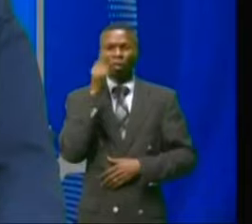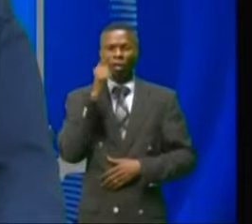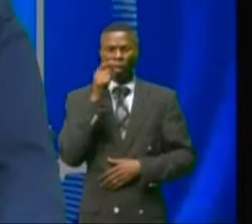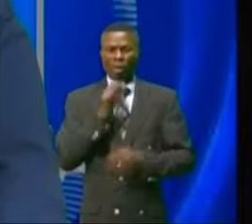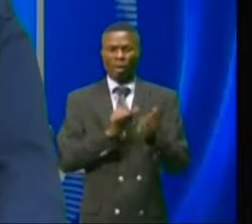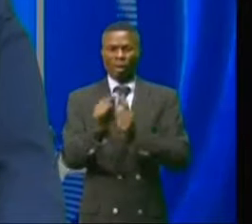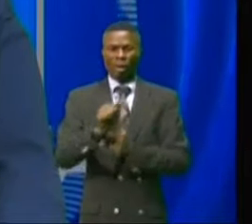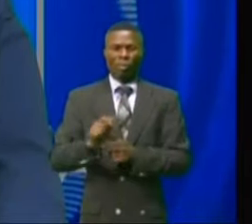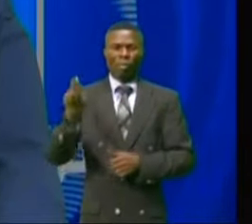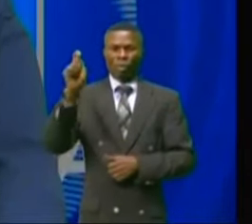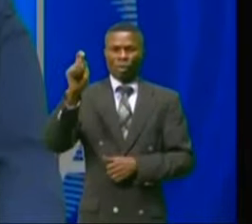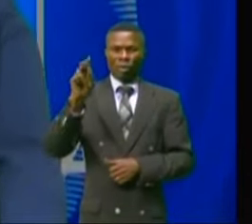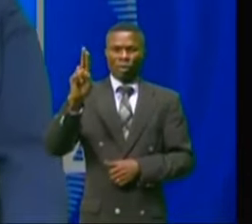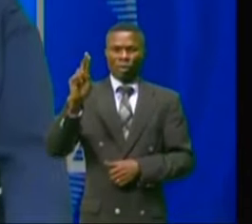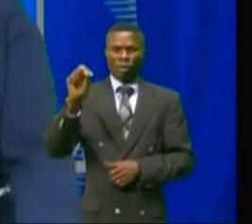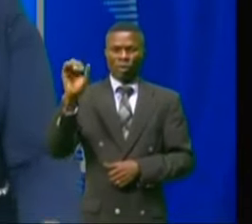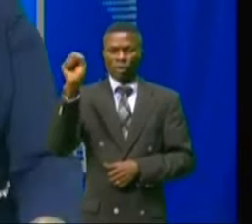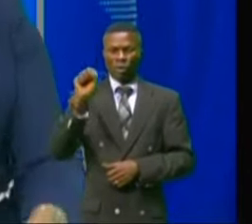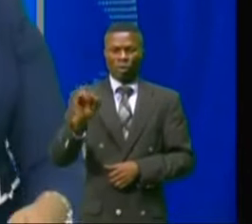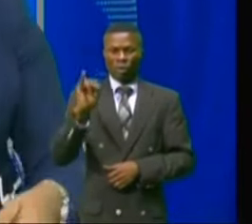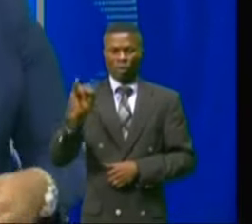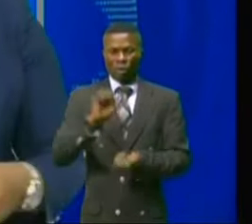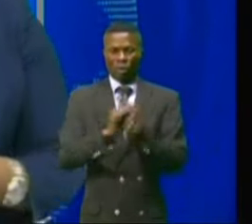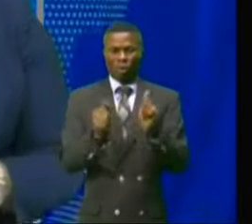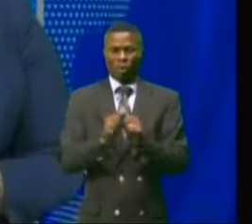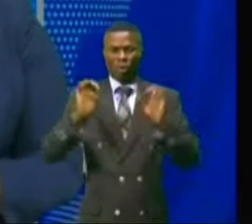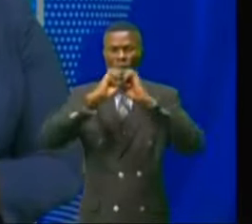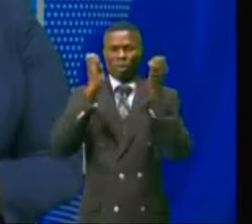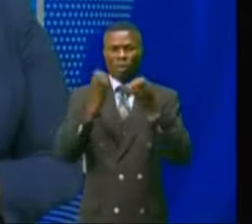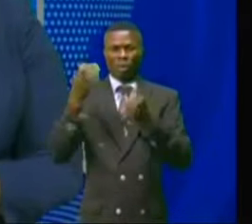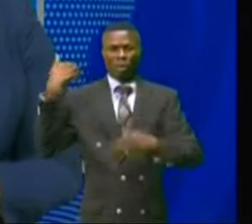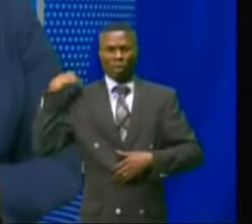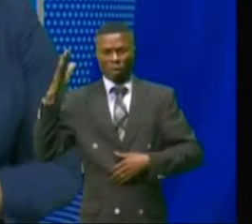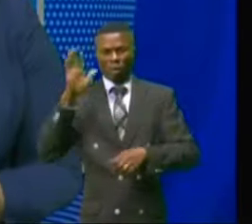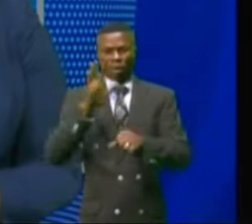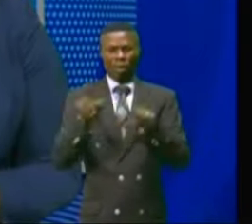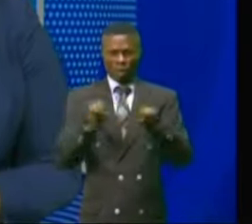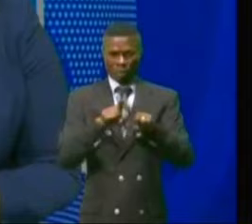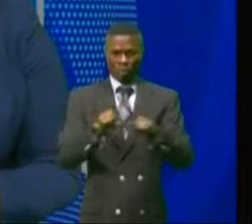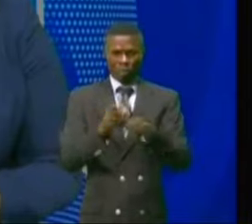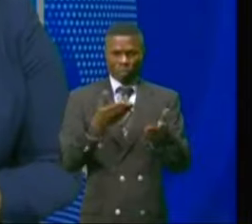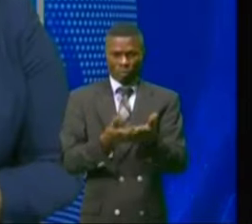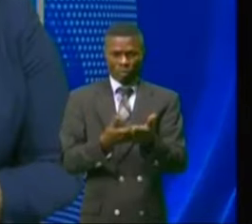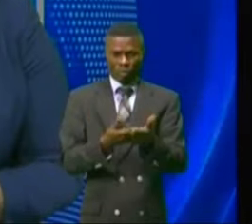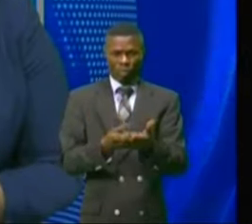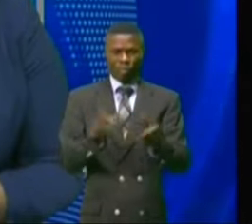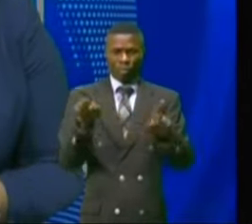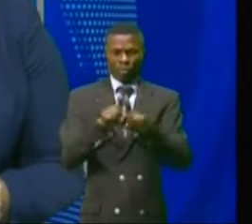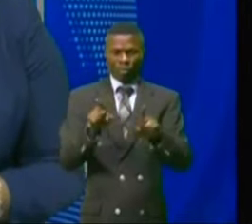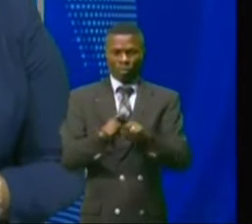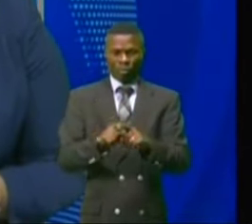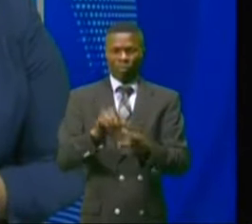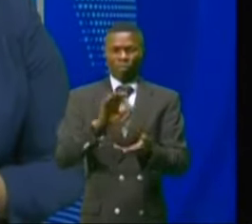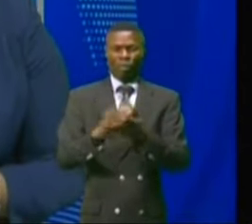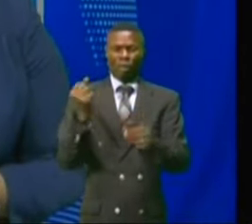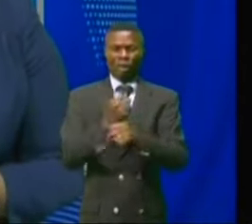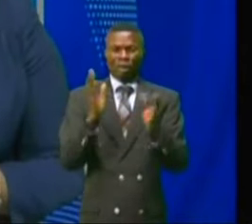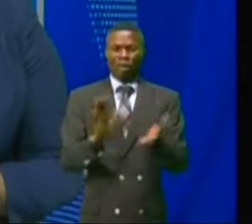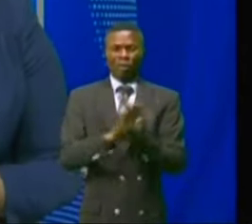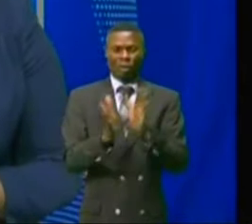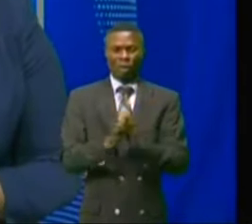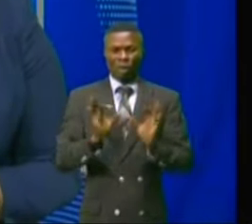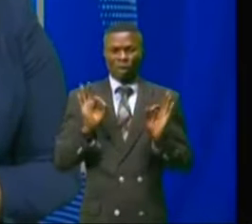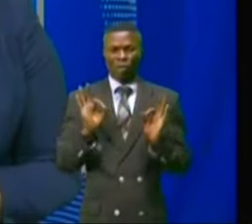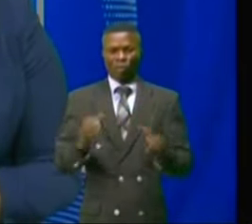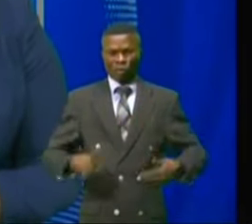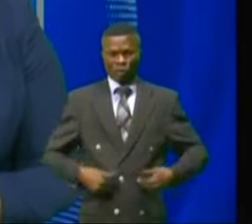par la Tunisie, les défis à relever dans les entreprises publiques sont les mêmes. On cite entre autres le rajeunissement du personnel et